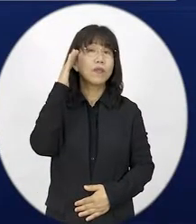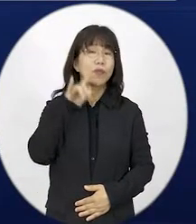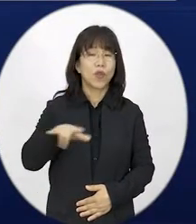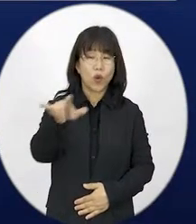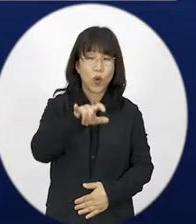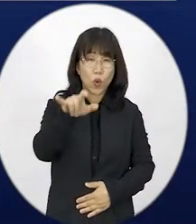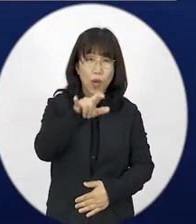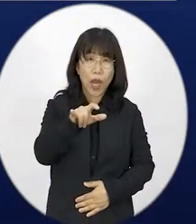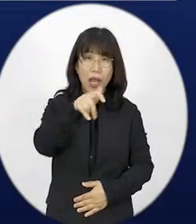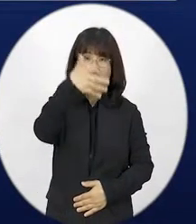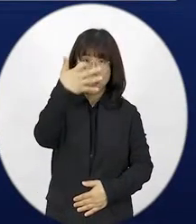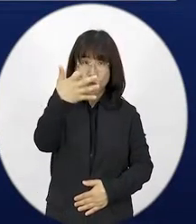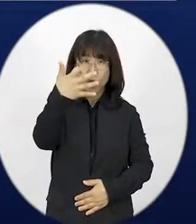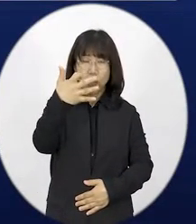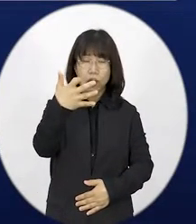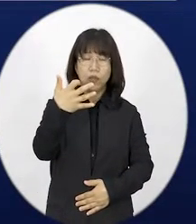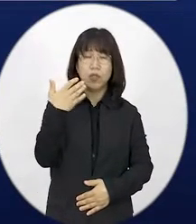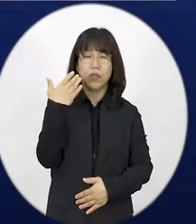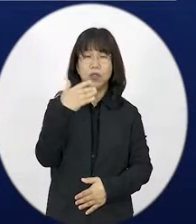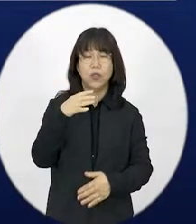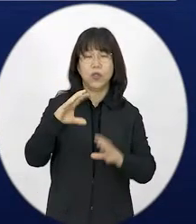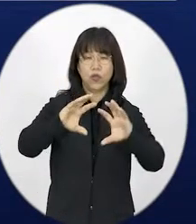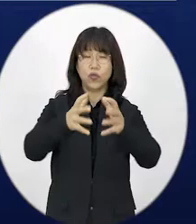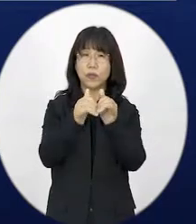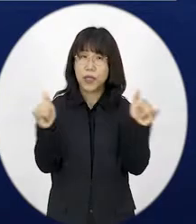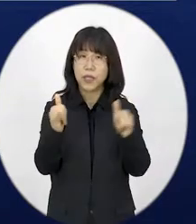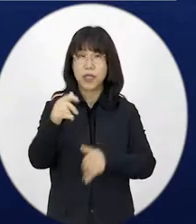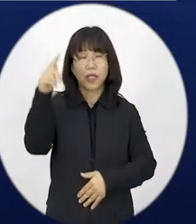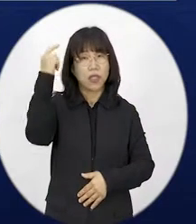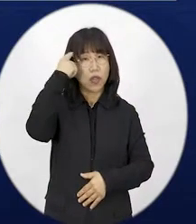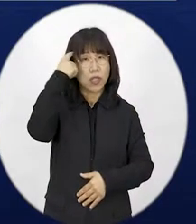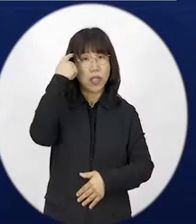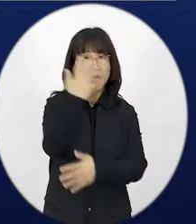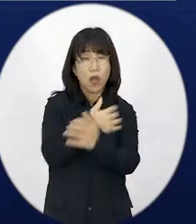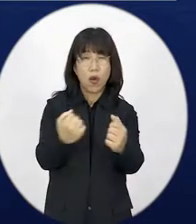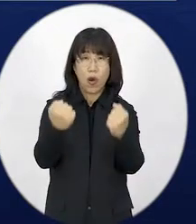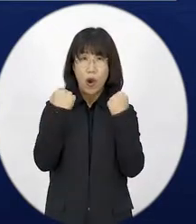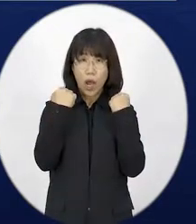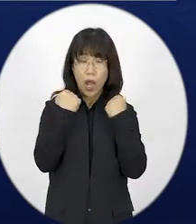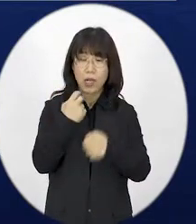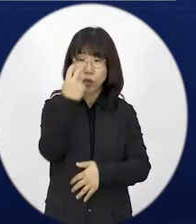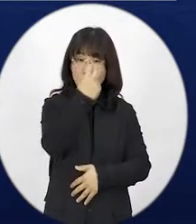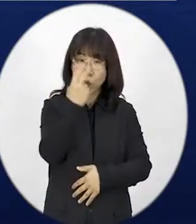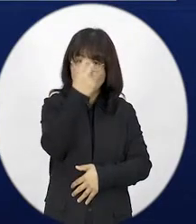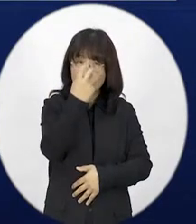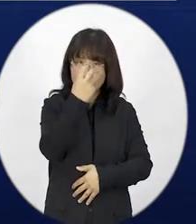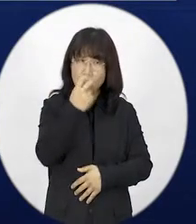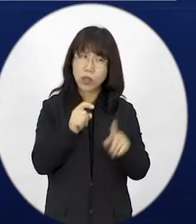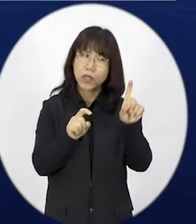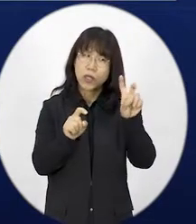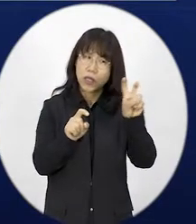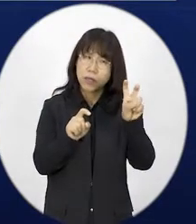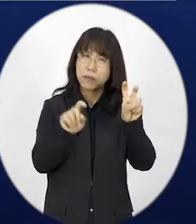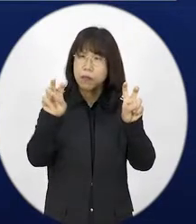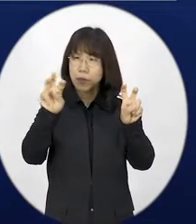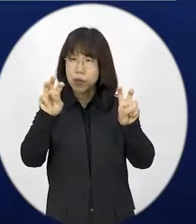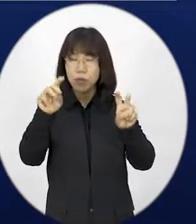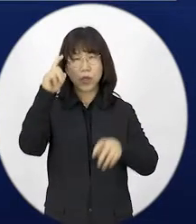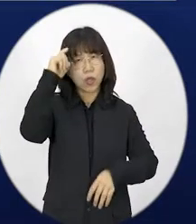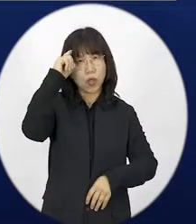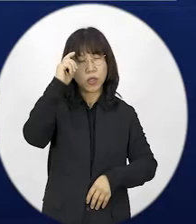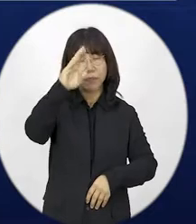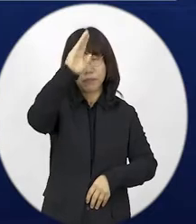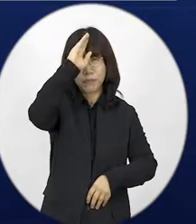최근 코로나19 국민정신건강 실태조사 결과 20-30대 정신건강 문제 경험률이 약 70%에